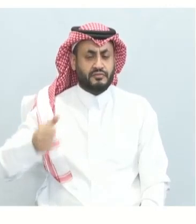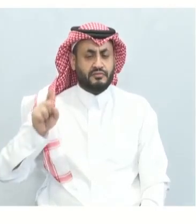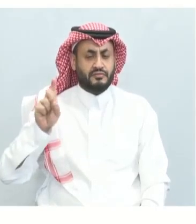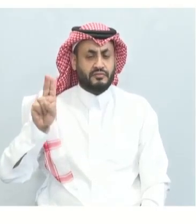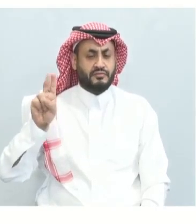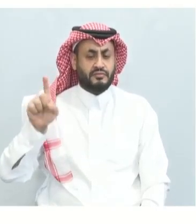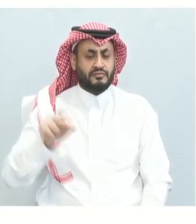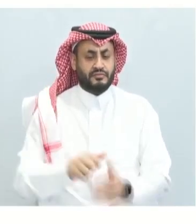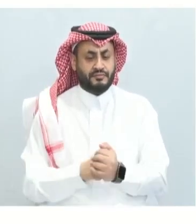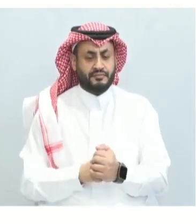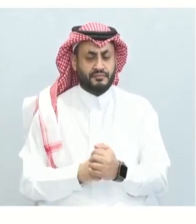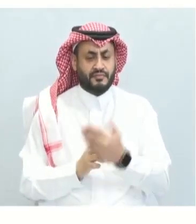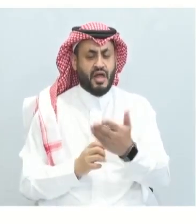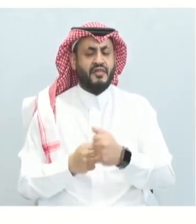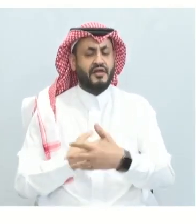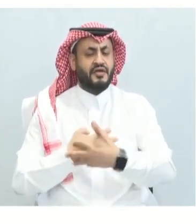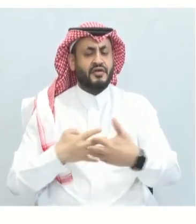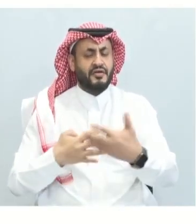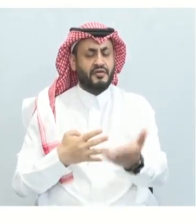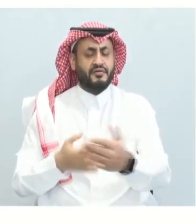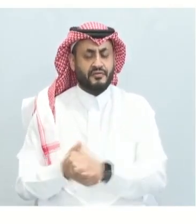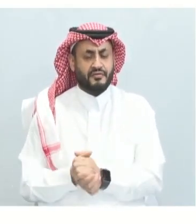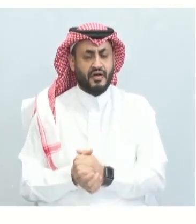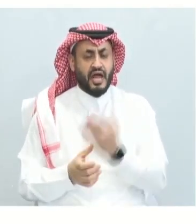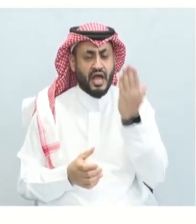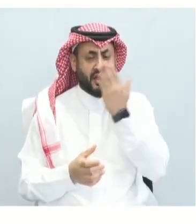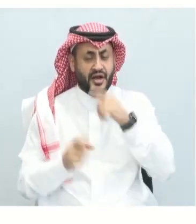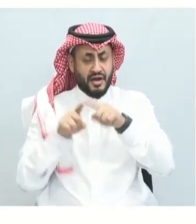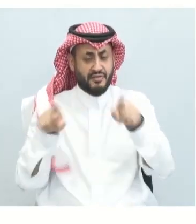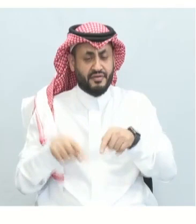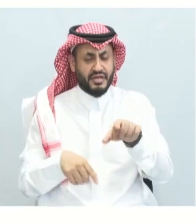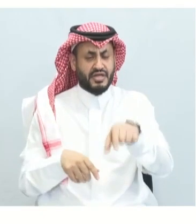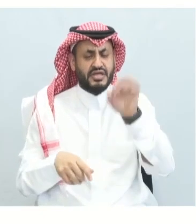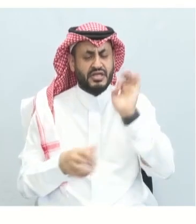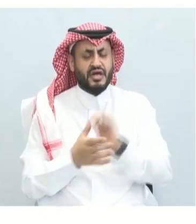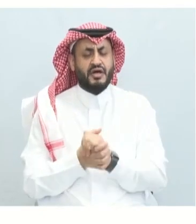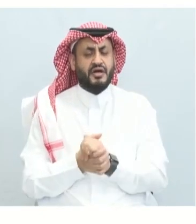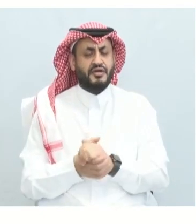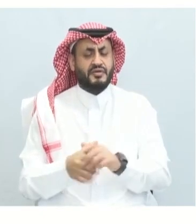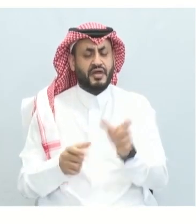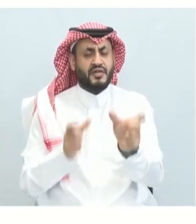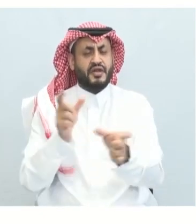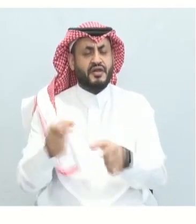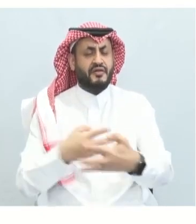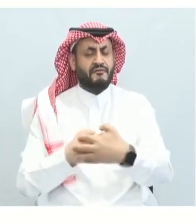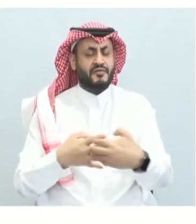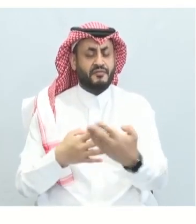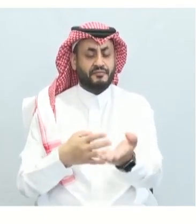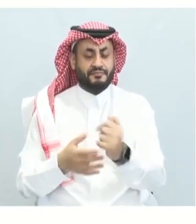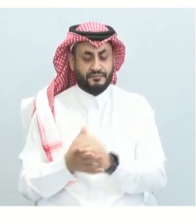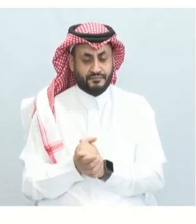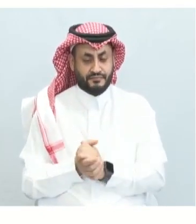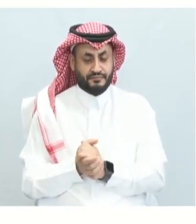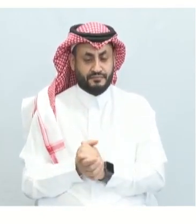الرواتب في هذا النشاط اقرا الحديث واستخرج منه السنن الرواتب واكتبها في مواضعها